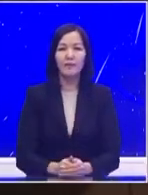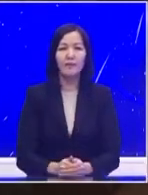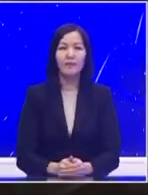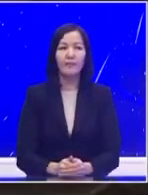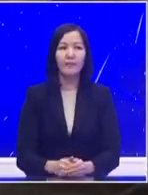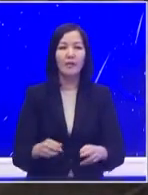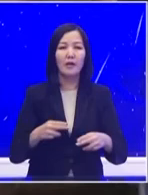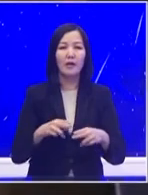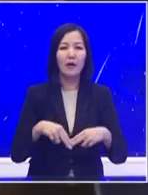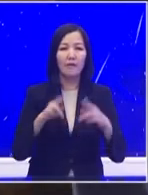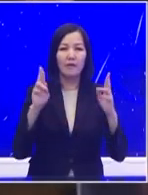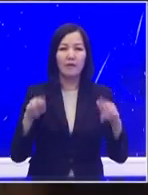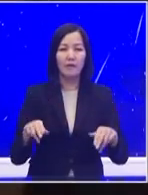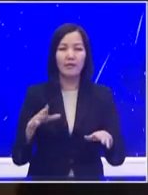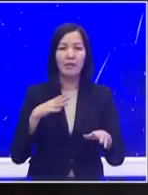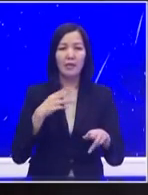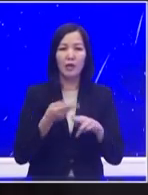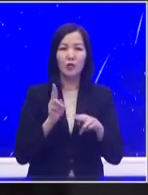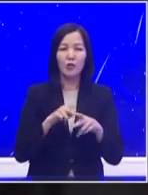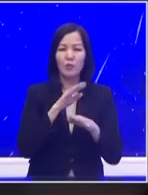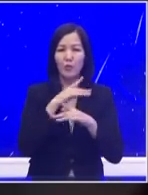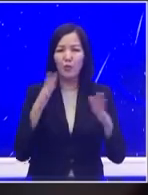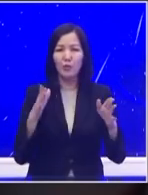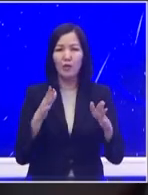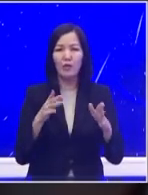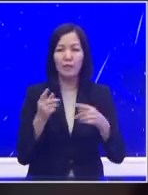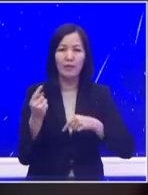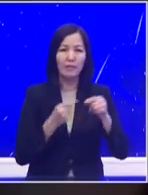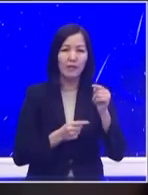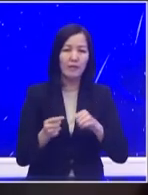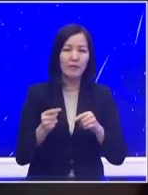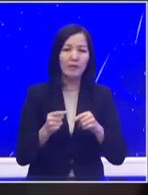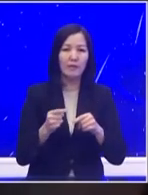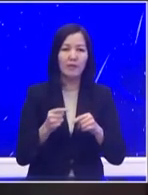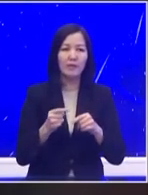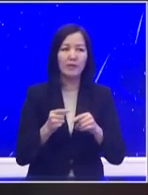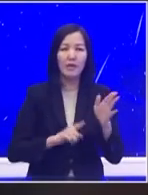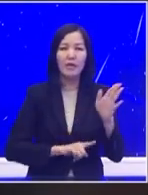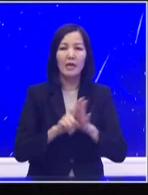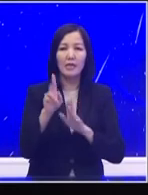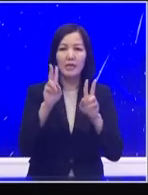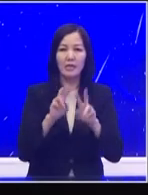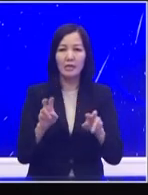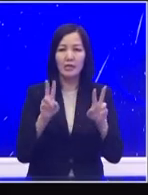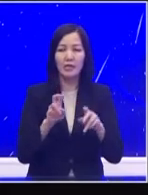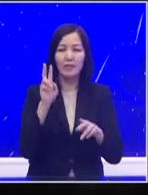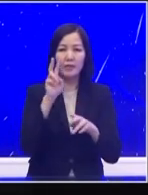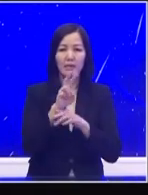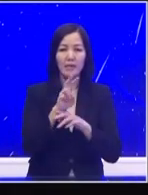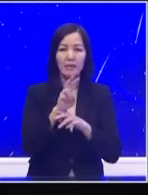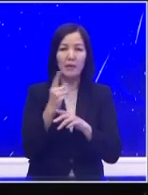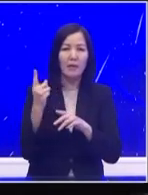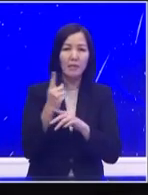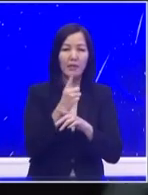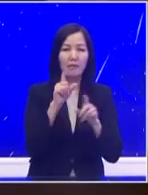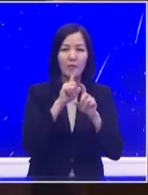Автовокзал областного центра – место расположения множества объектов предпринимательства. Именно отсюда решила начать рейд рабочая группа. Подойдя к первому